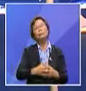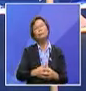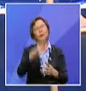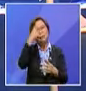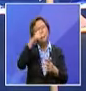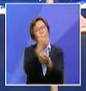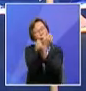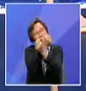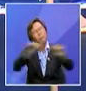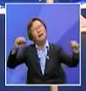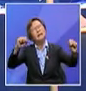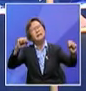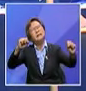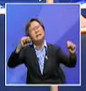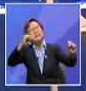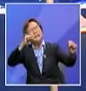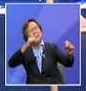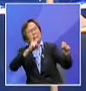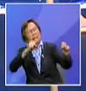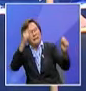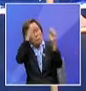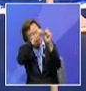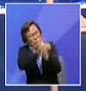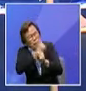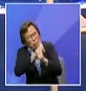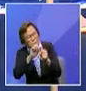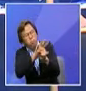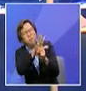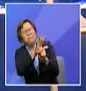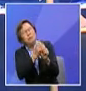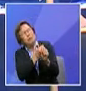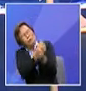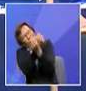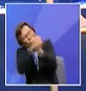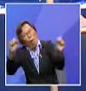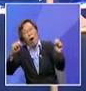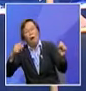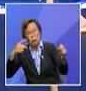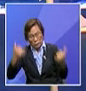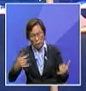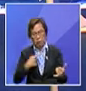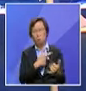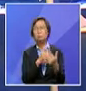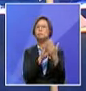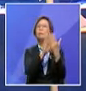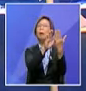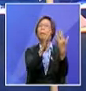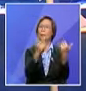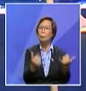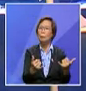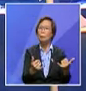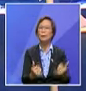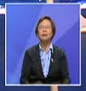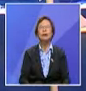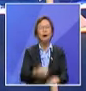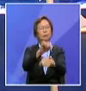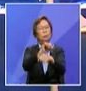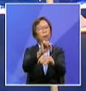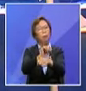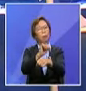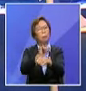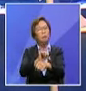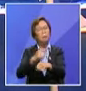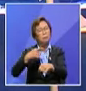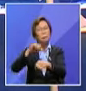dan merdeka dari dugaan pandemik COVID-19 yang sedang kita hadapi ini. Tugas ini memerlukan